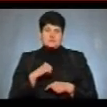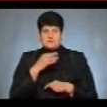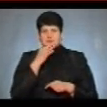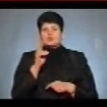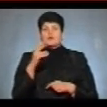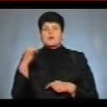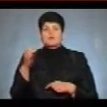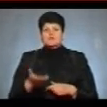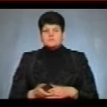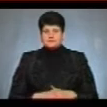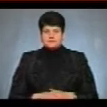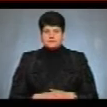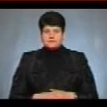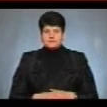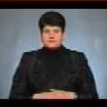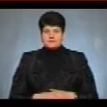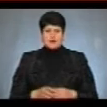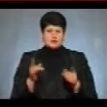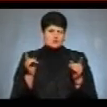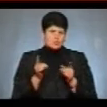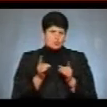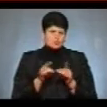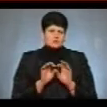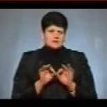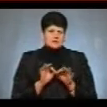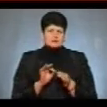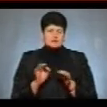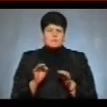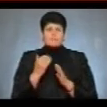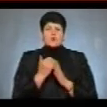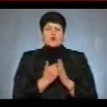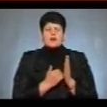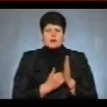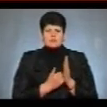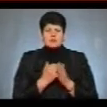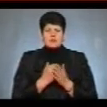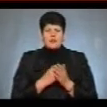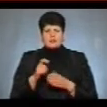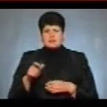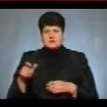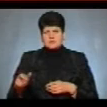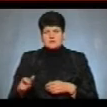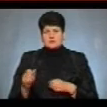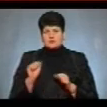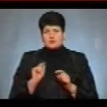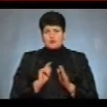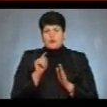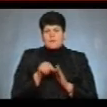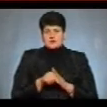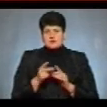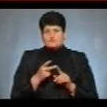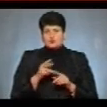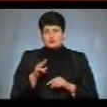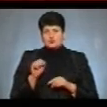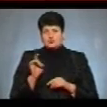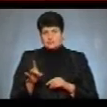переможців. Якщо дуже коротко проаналізувати, тезово проаналізувати програми кандидатів, які можуть потрапити в другий тур виборів. Знаєте,